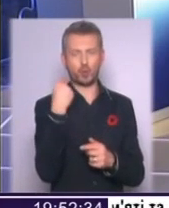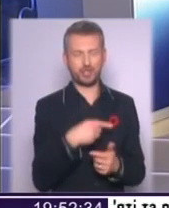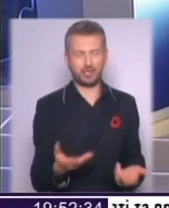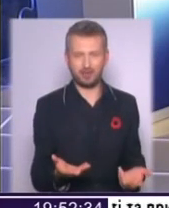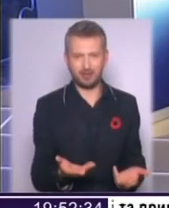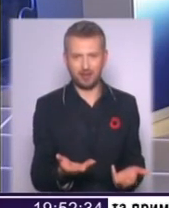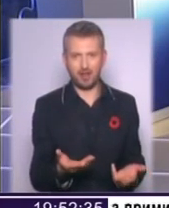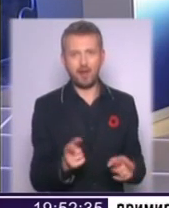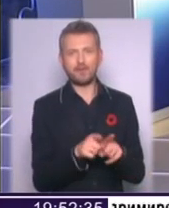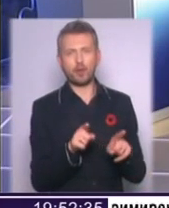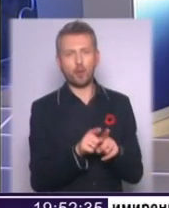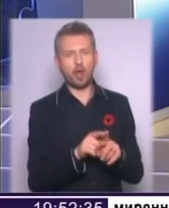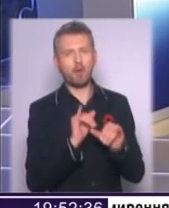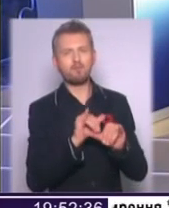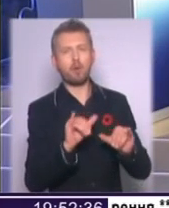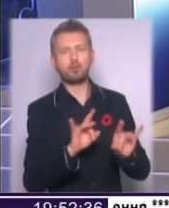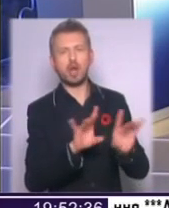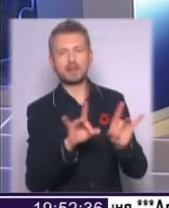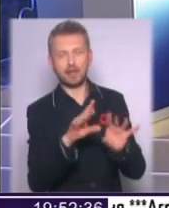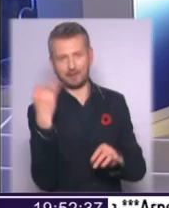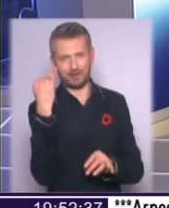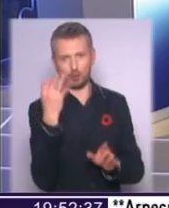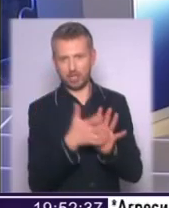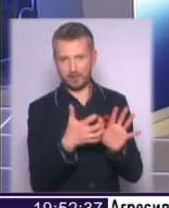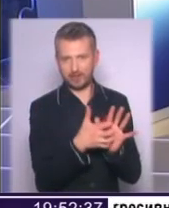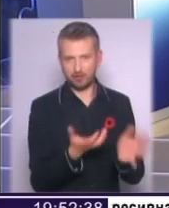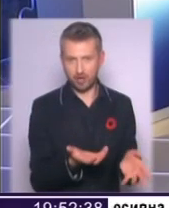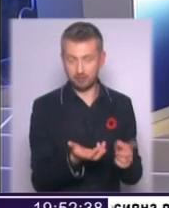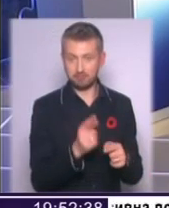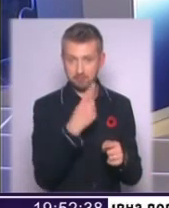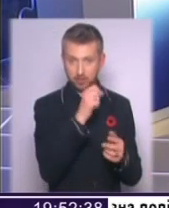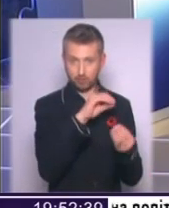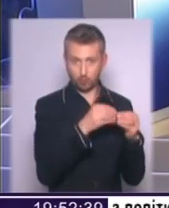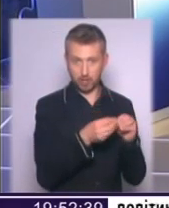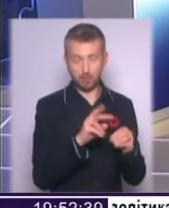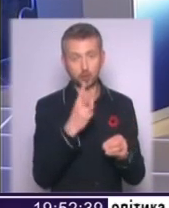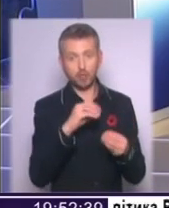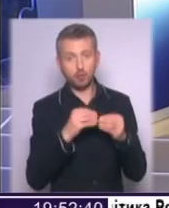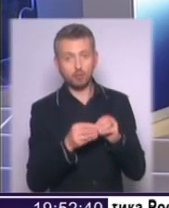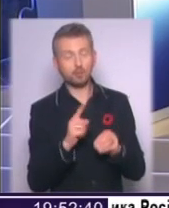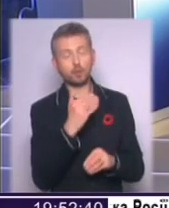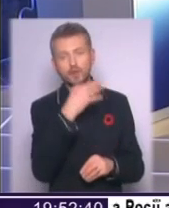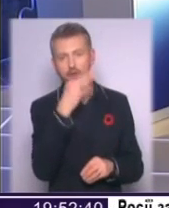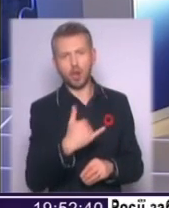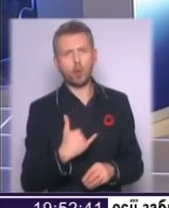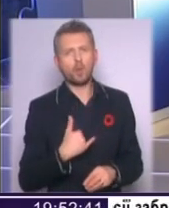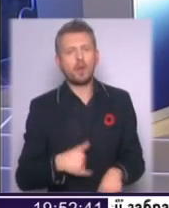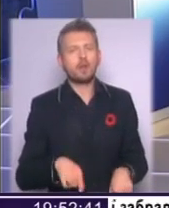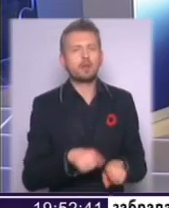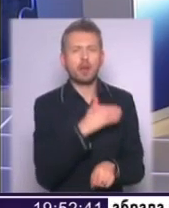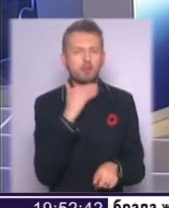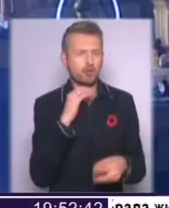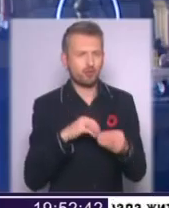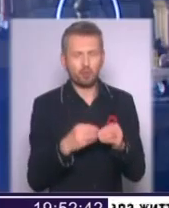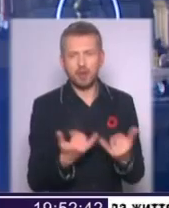тобто такої популяризації історії не вистачає. Це перша проблема. І друге, це те, про що ви сказали. У нас стільки проблем